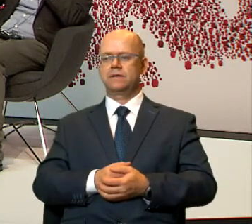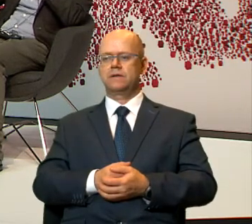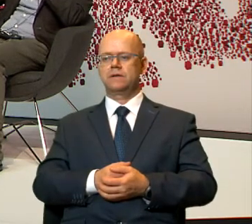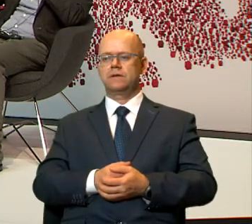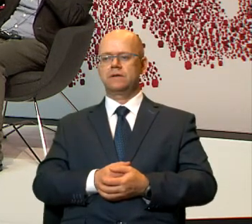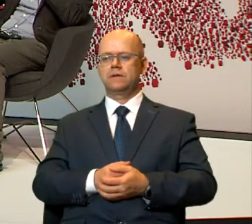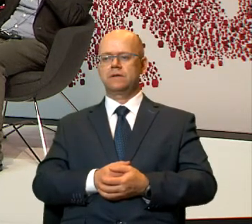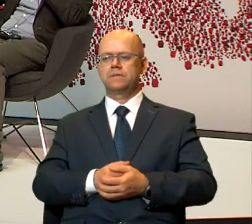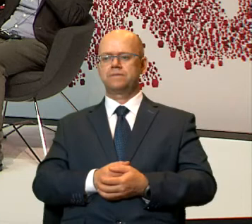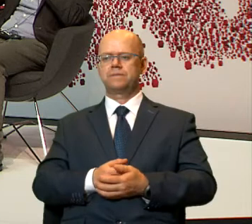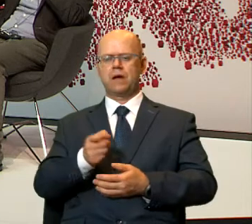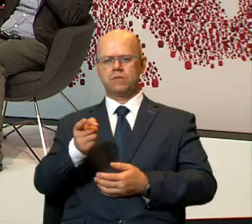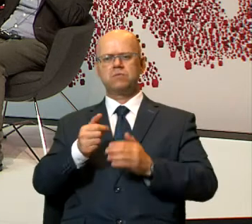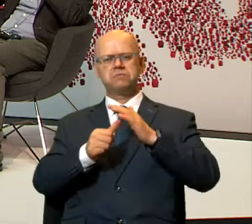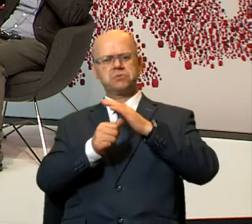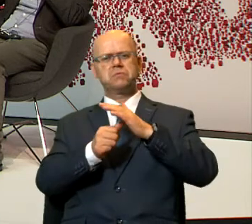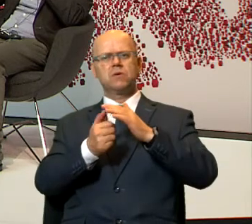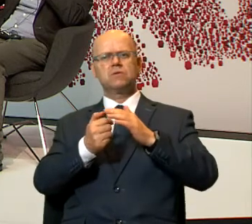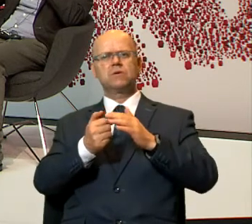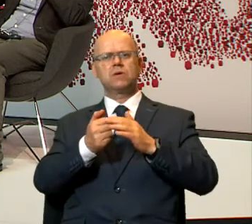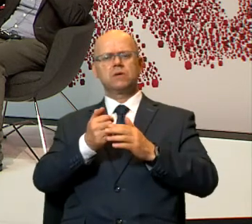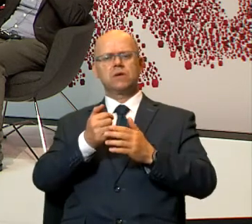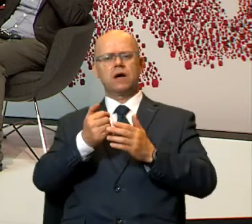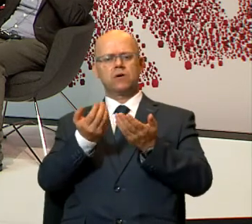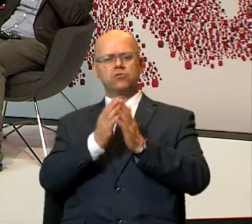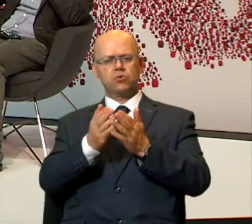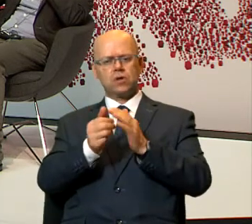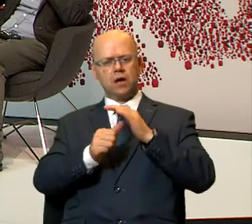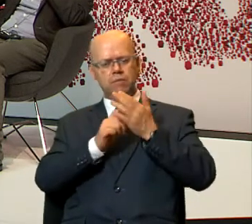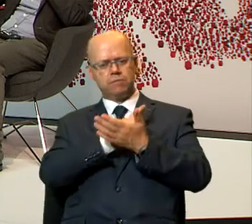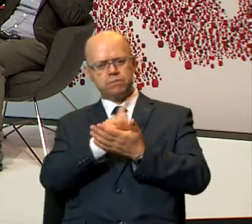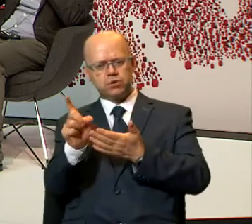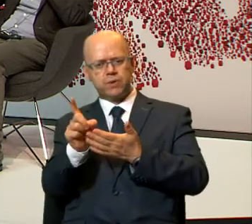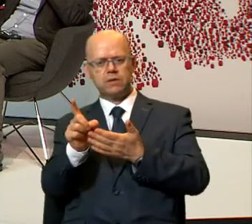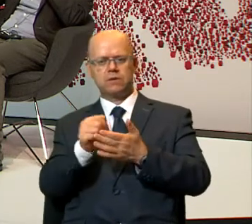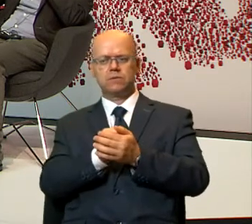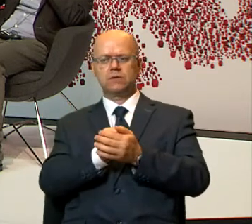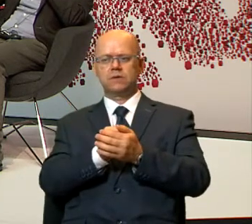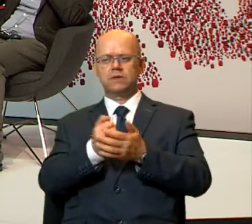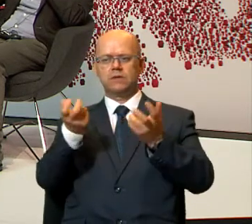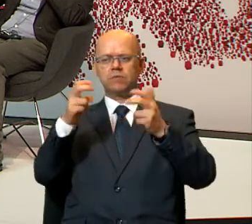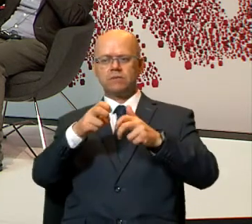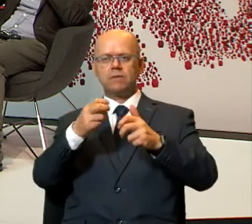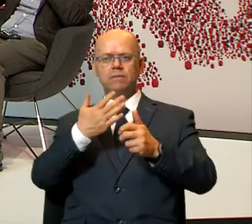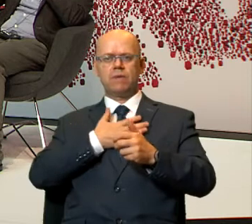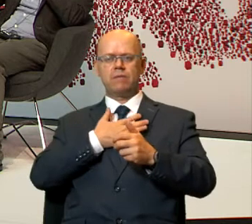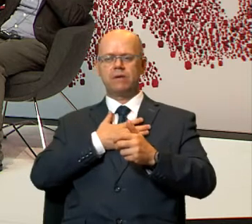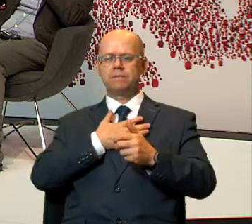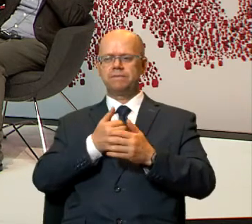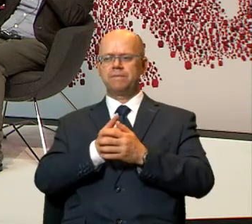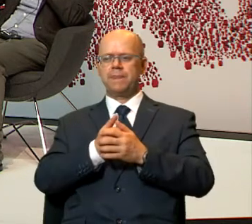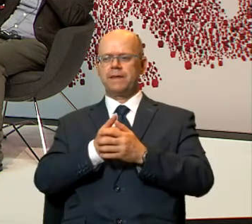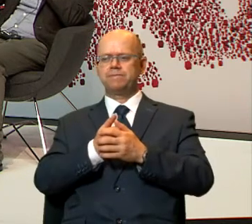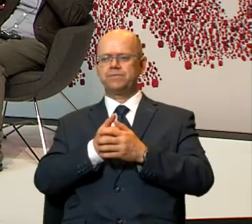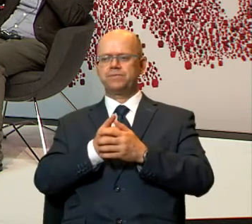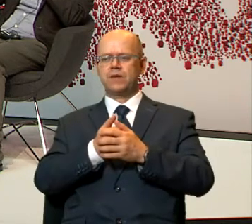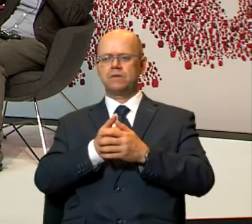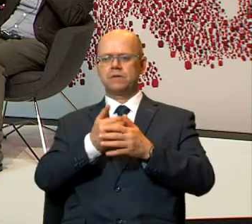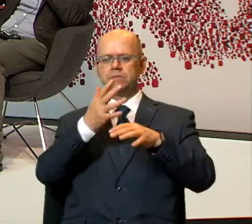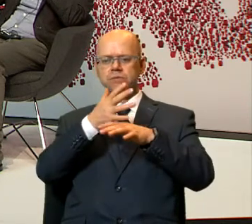Jest ciekawe, że ta książka o przyspieszeniu pojawia się w momencie, kiedy mamy raczej do czynienia z takim